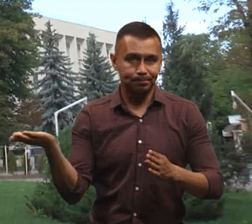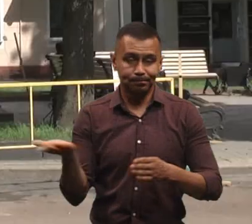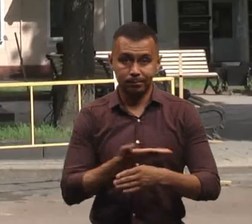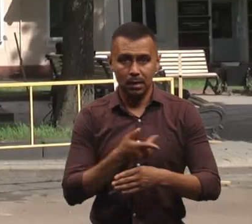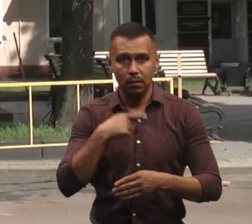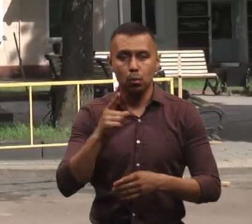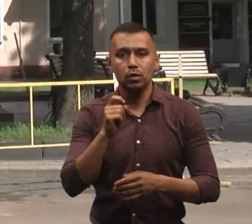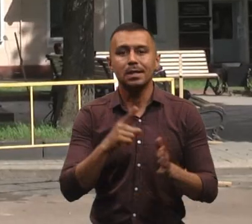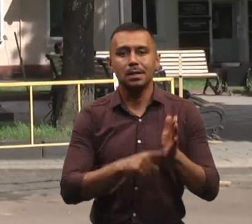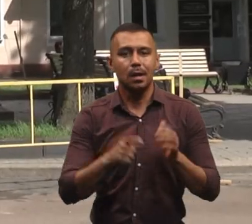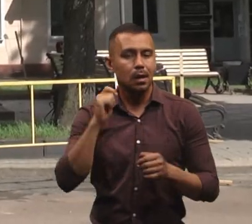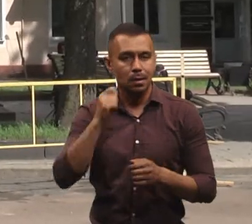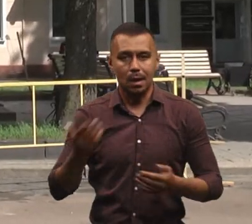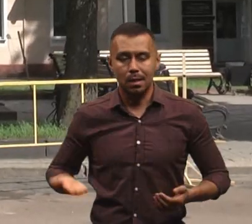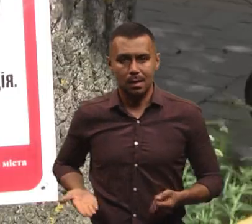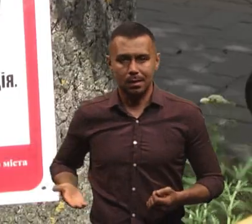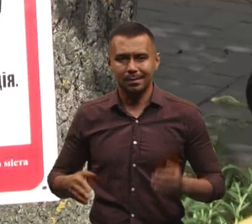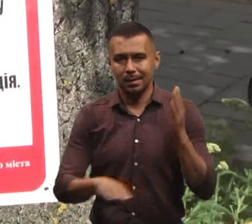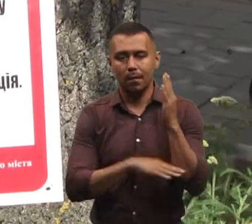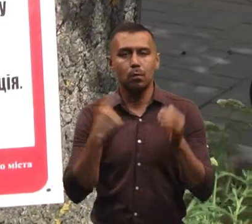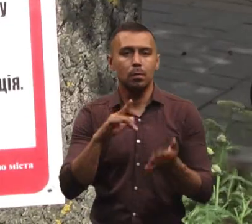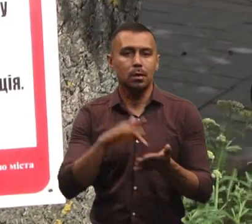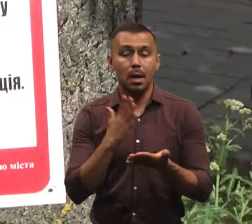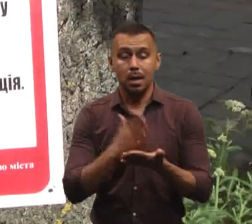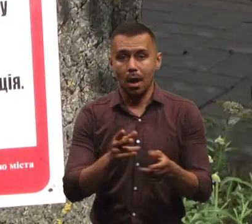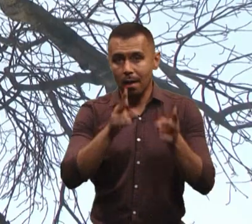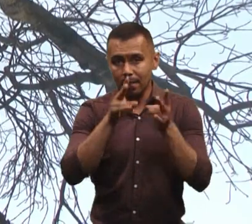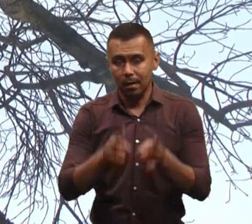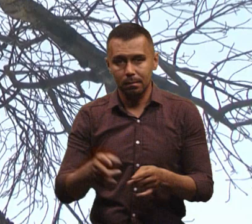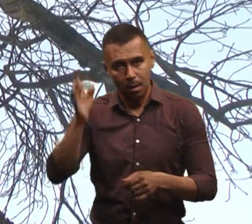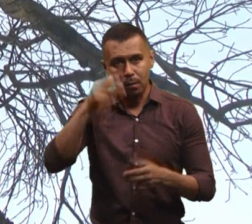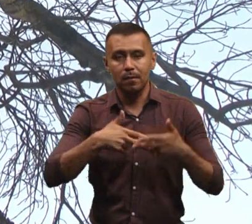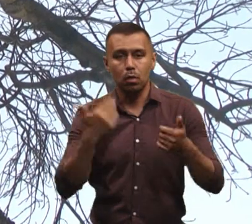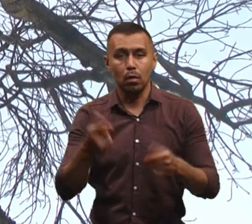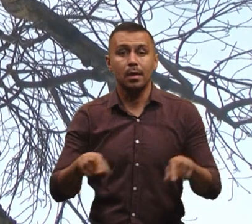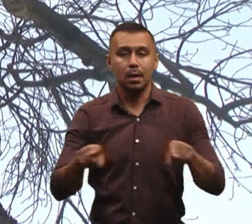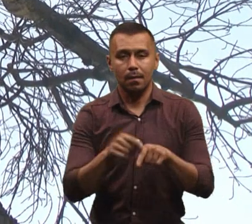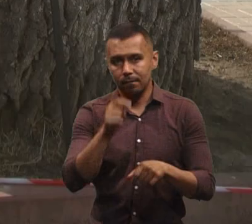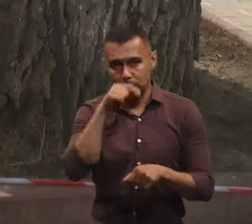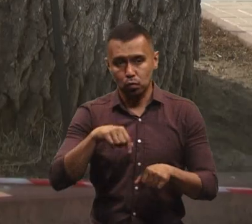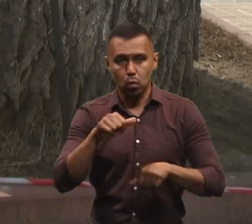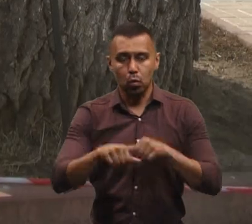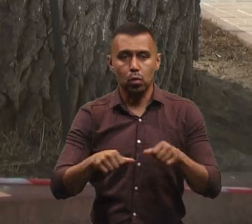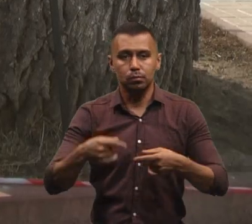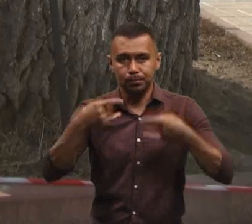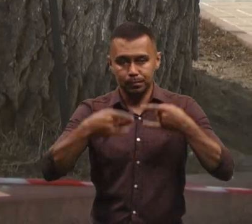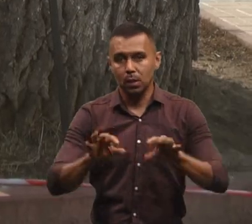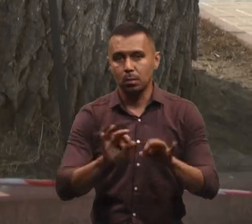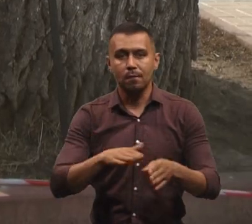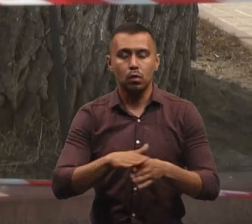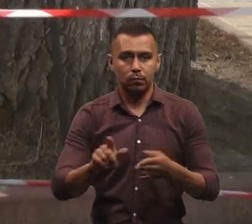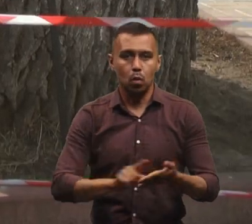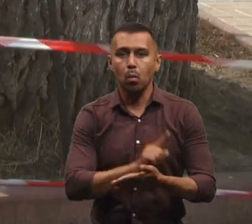Йдеться про 160-річне дерево в обласному центрі, яке є аварійним. Нагадаю, про визнання його таким в квітні цього року Суспільному розповів